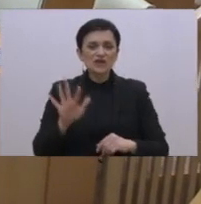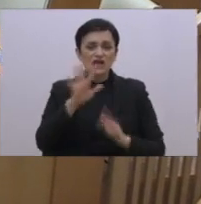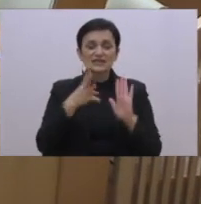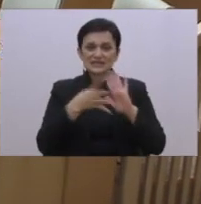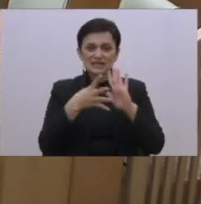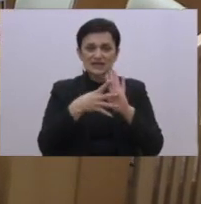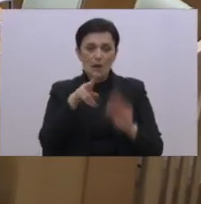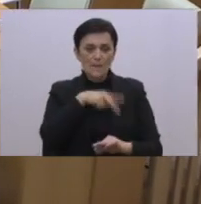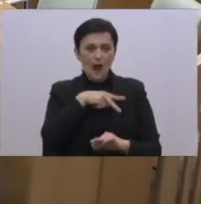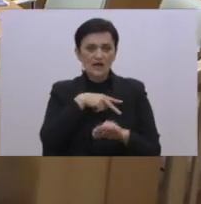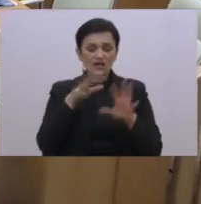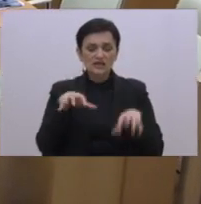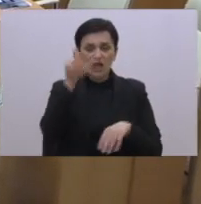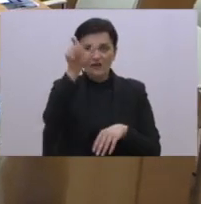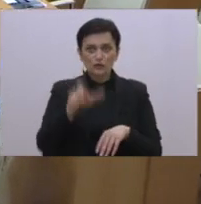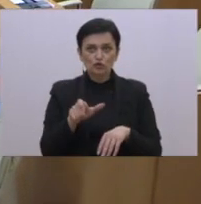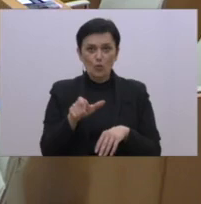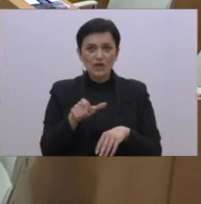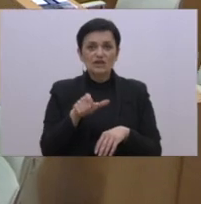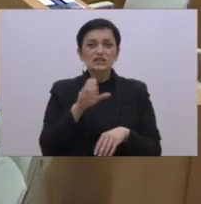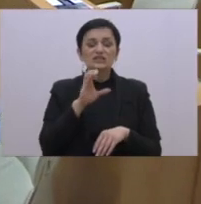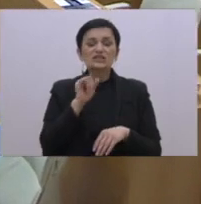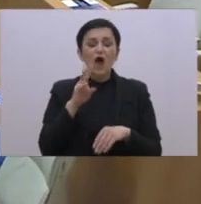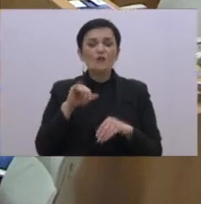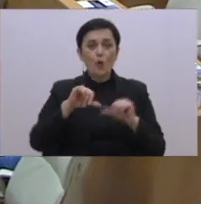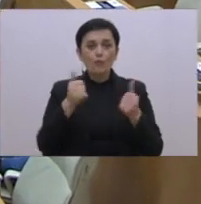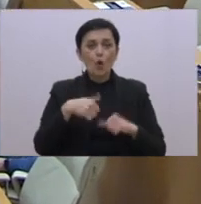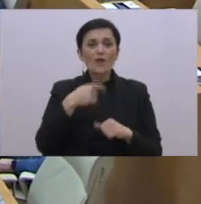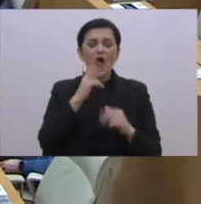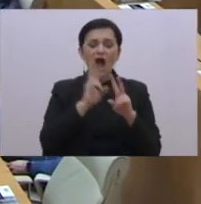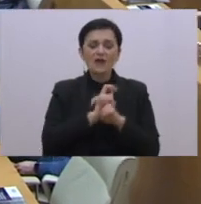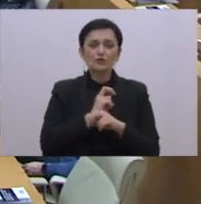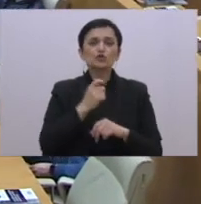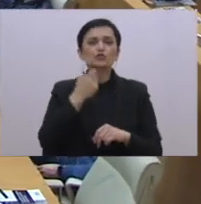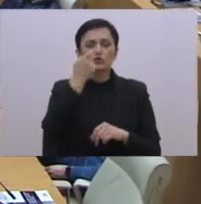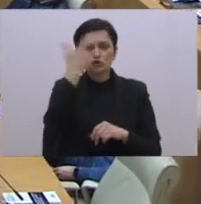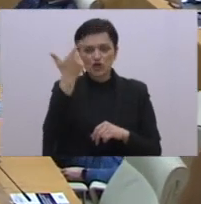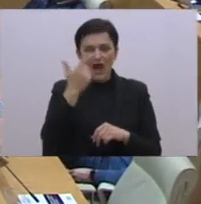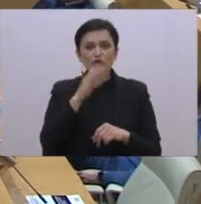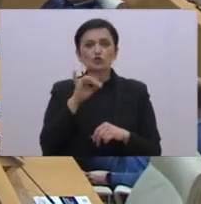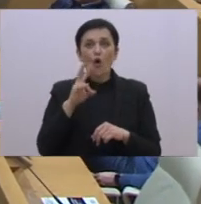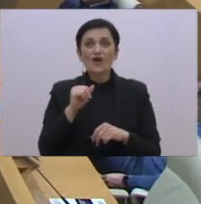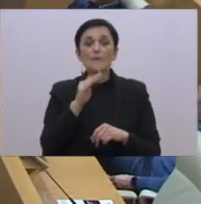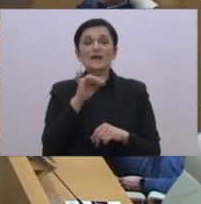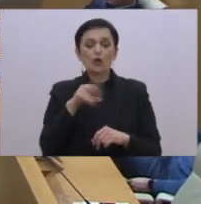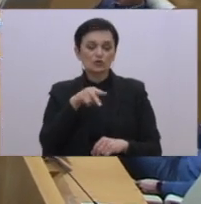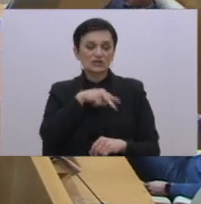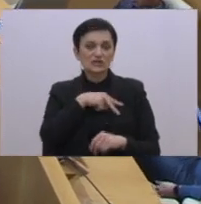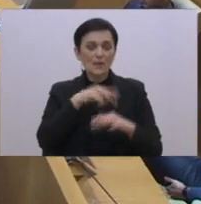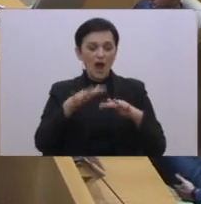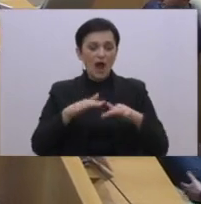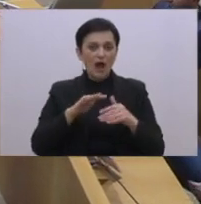9 პარლამენტის თავმჯდომარეს, სლავკოვის ფორმატში ავსტრიის, ჩეხეთის და სლოვაკეთის სპიკერებს, ფრანკოფონიის საპარლამენტო